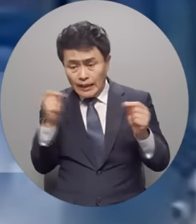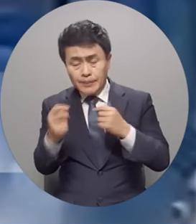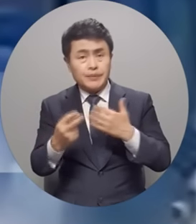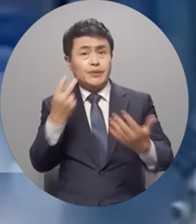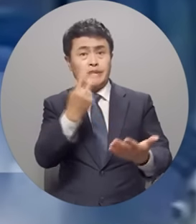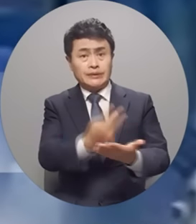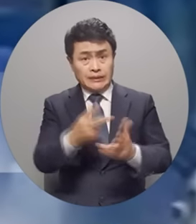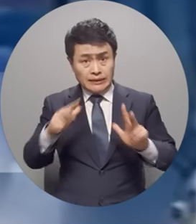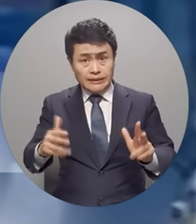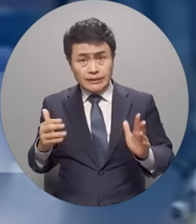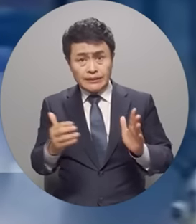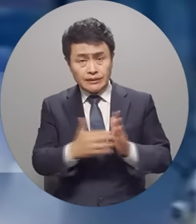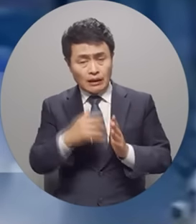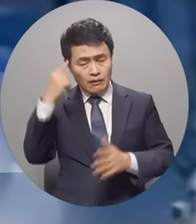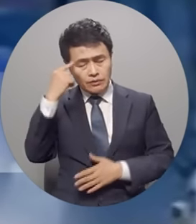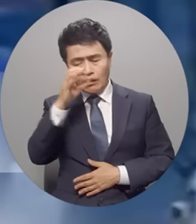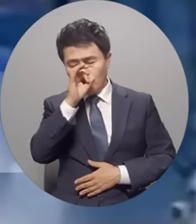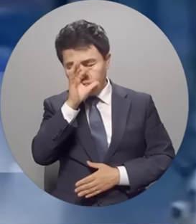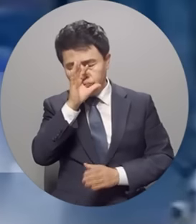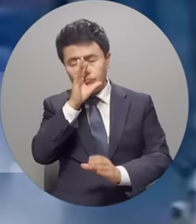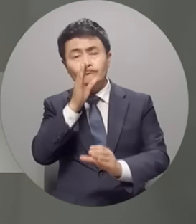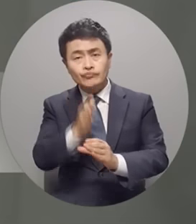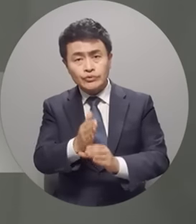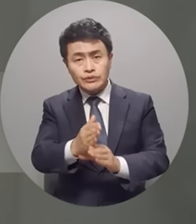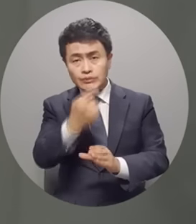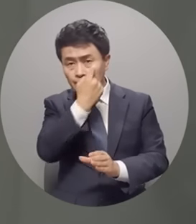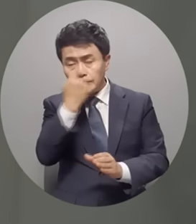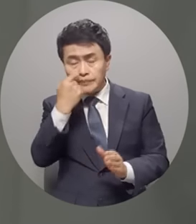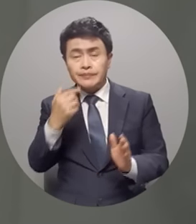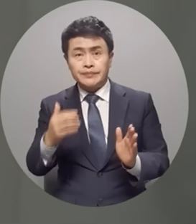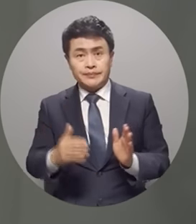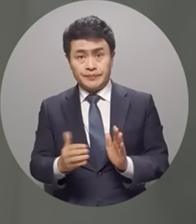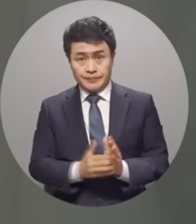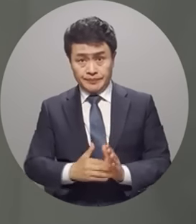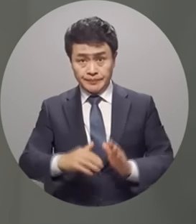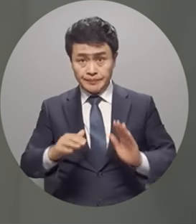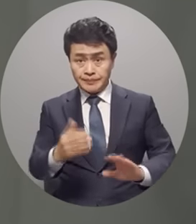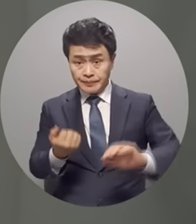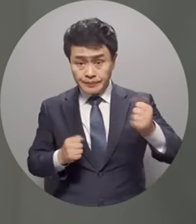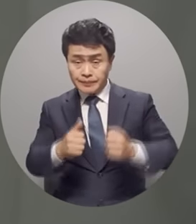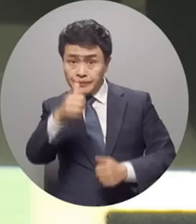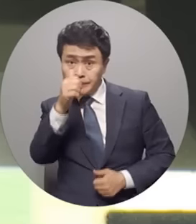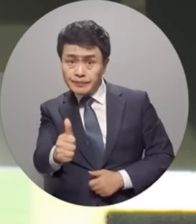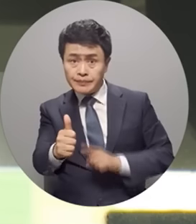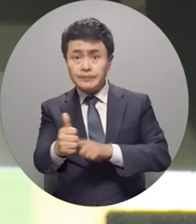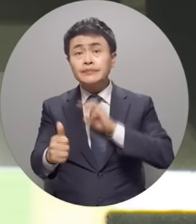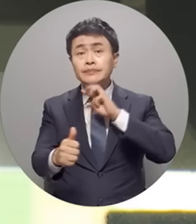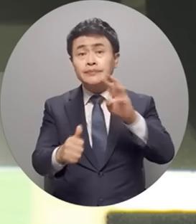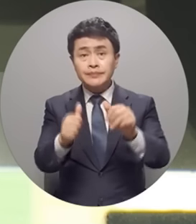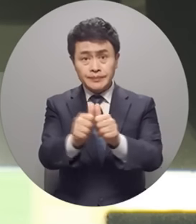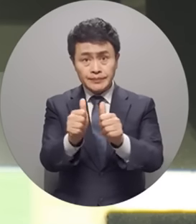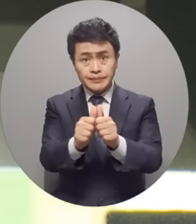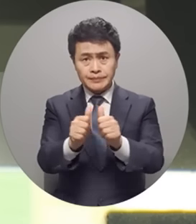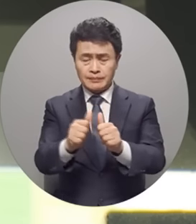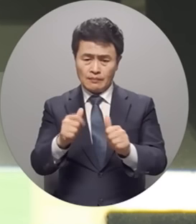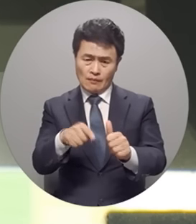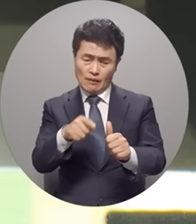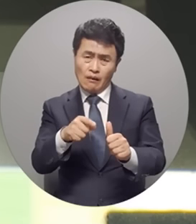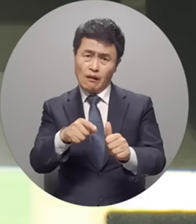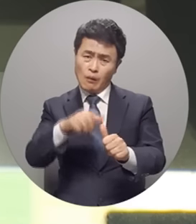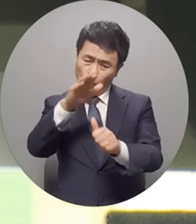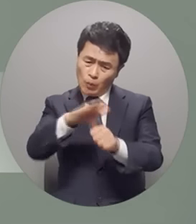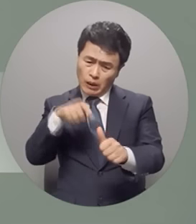지금까지 의식을 찾지 못한 걸로 확인됐습니다 경찰은 태권도장 관장인 30대 남성이 아이를 학대에